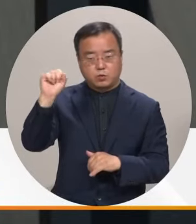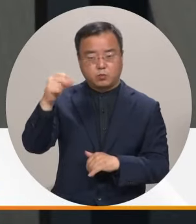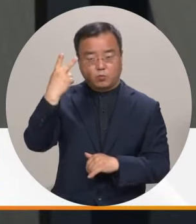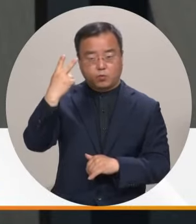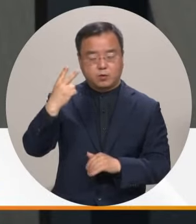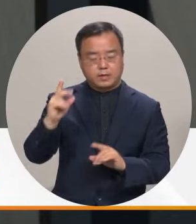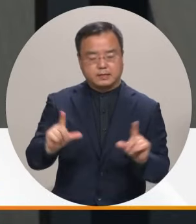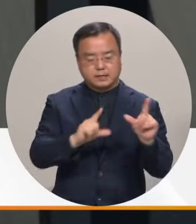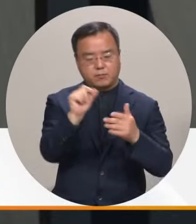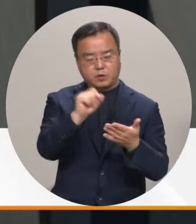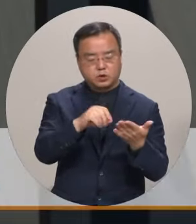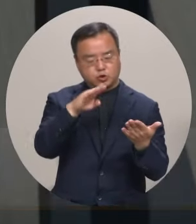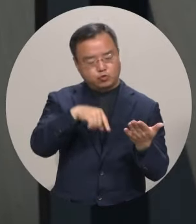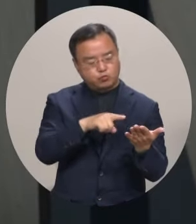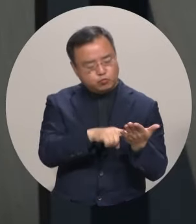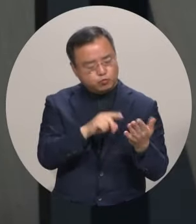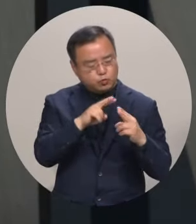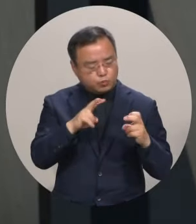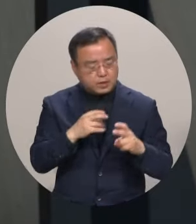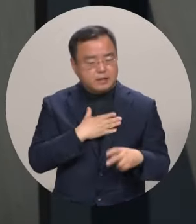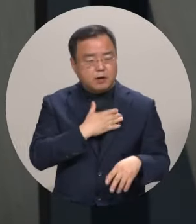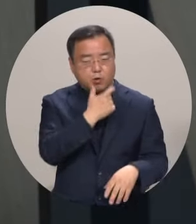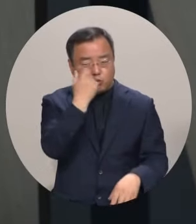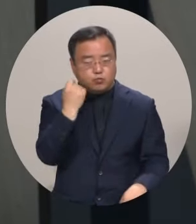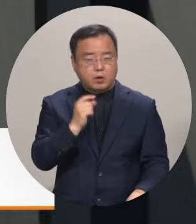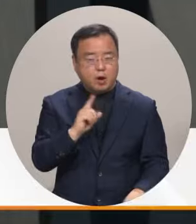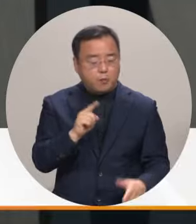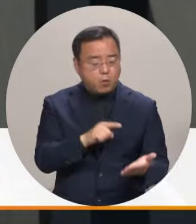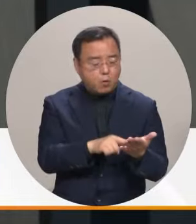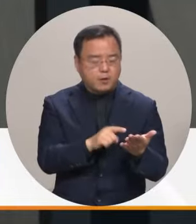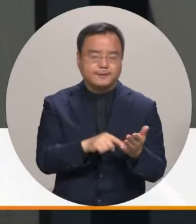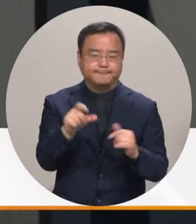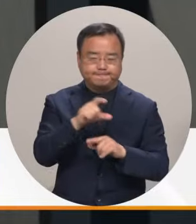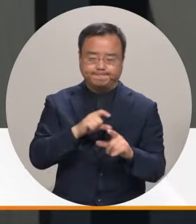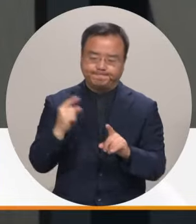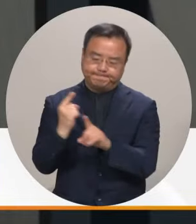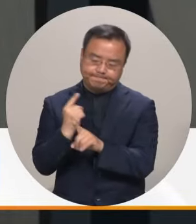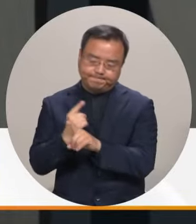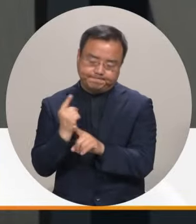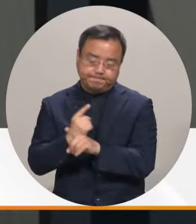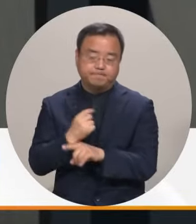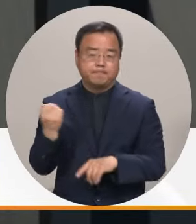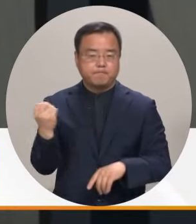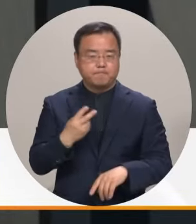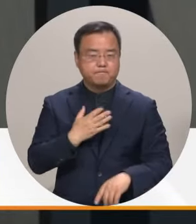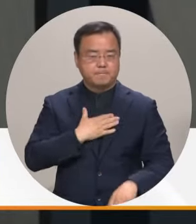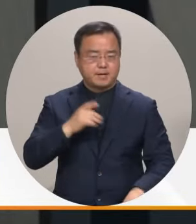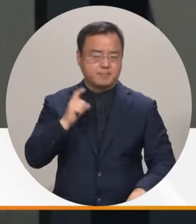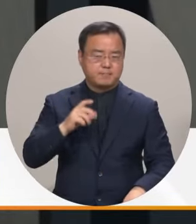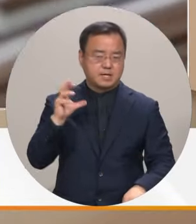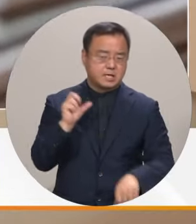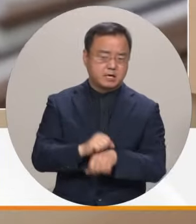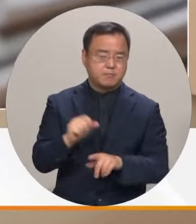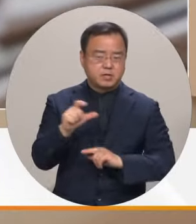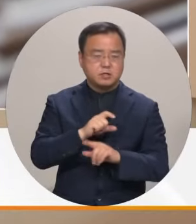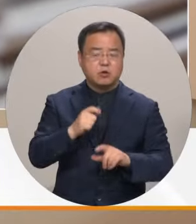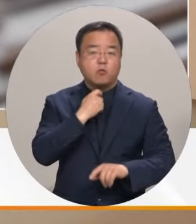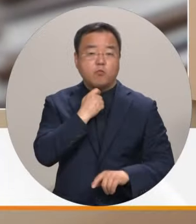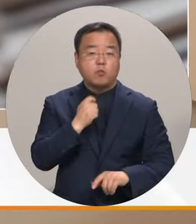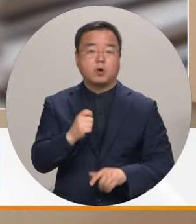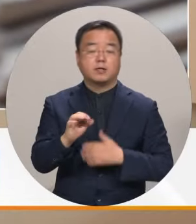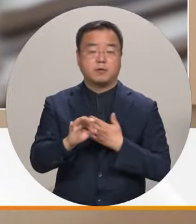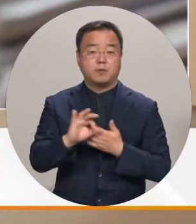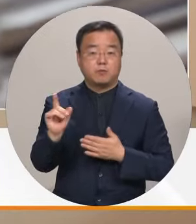분석해서 자신에게 좀 부족하다고 생각되는 영향은 좀 보강하고 그다음에 좀 강화됐으면 좋겠는 부분은